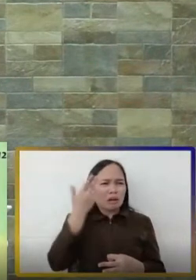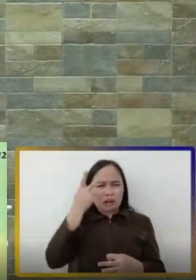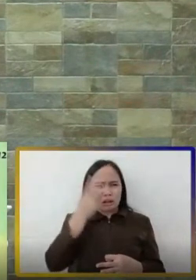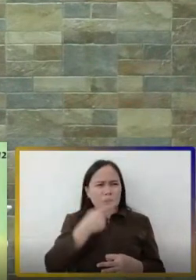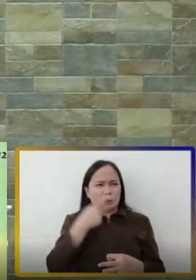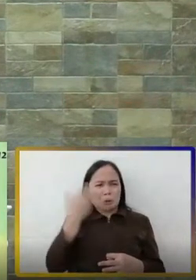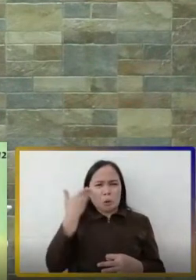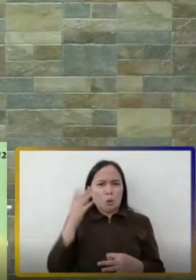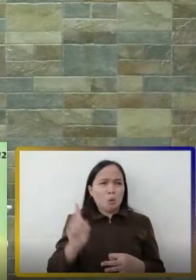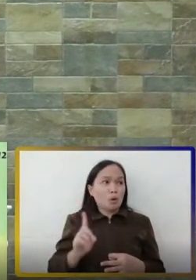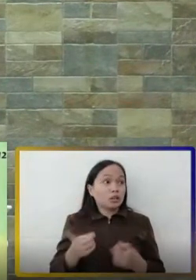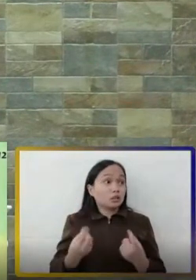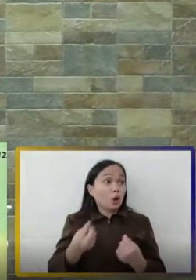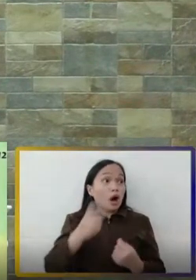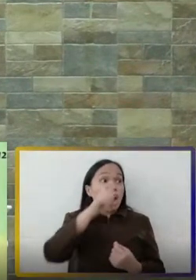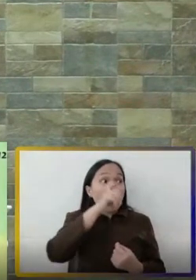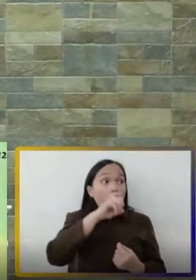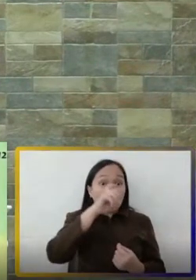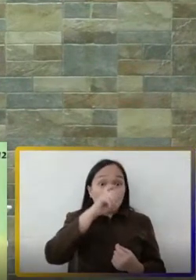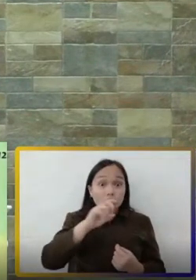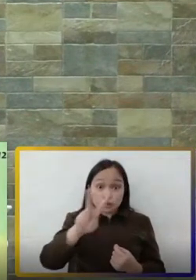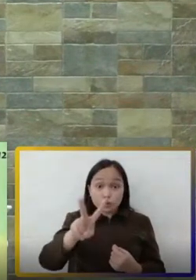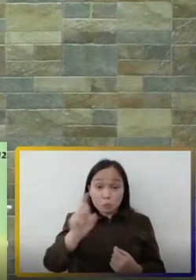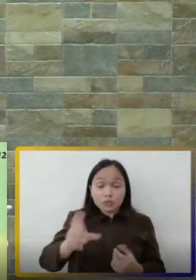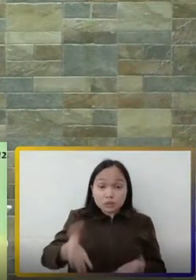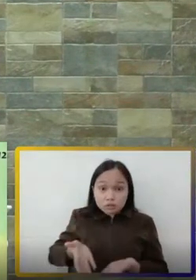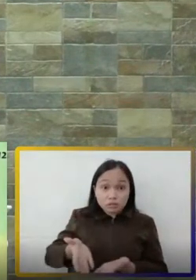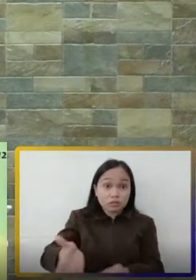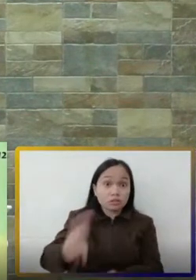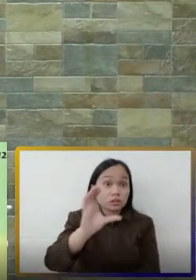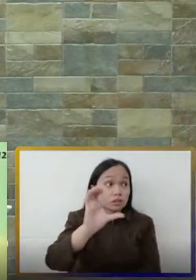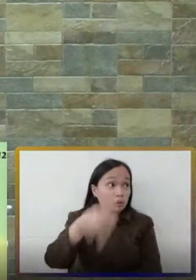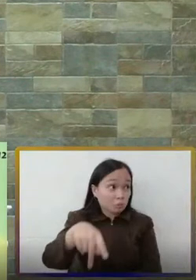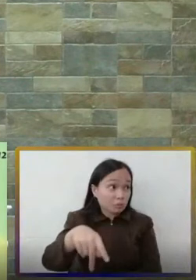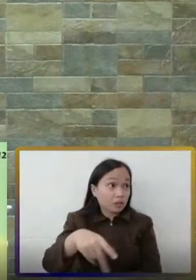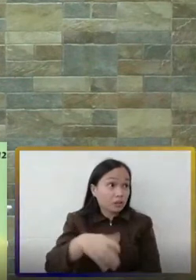Ni 2 years old, pawakin mo ng cellphone.